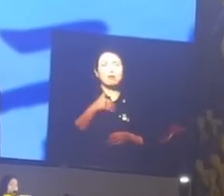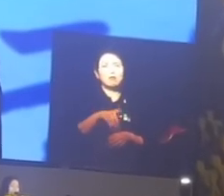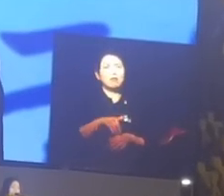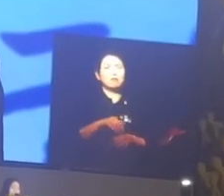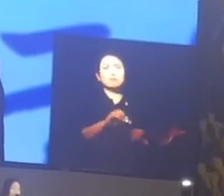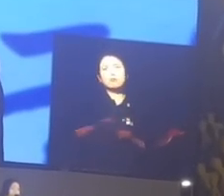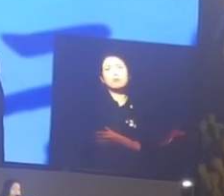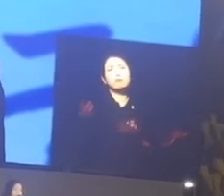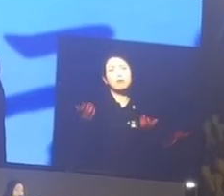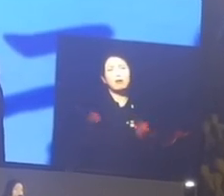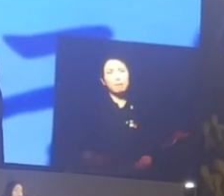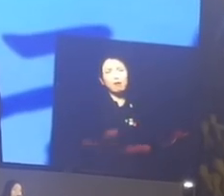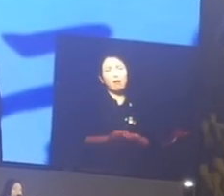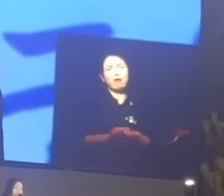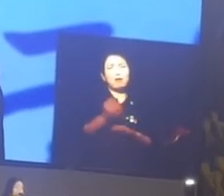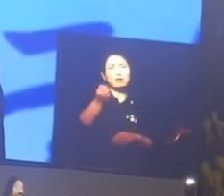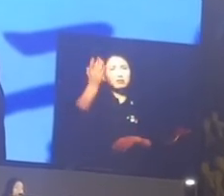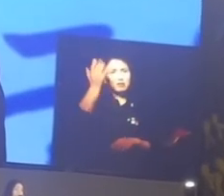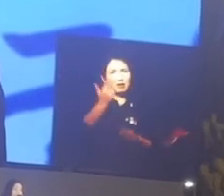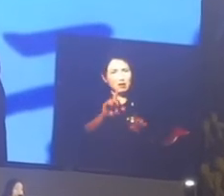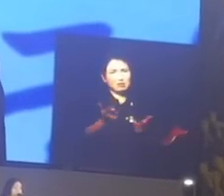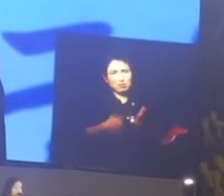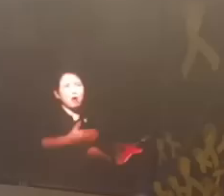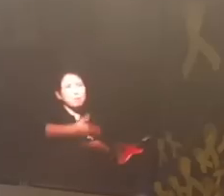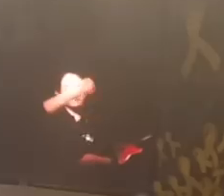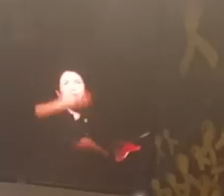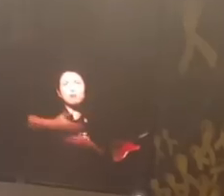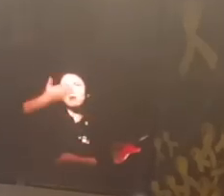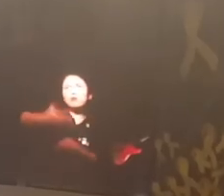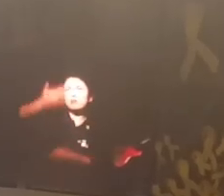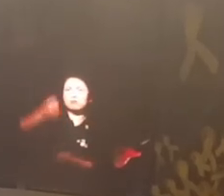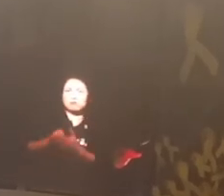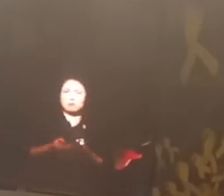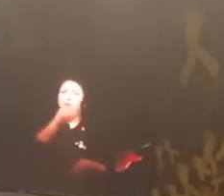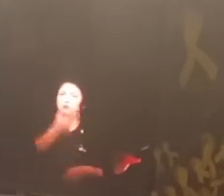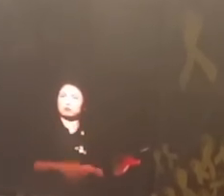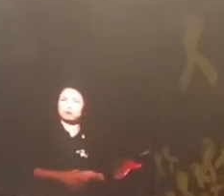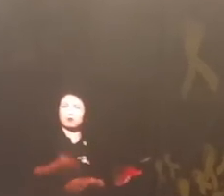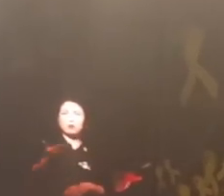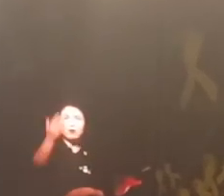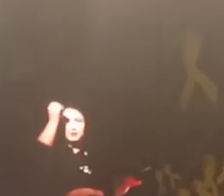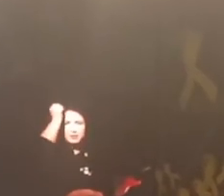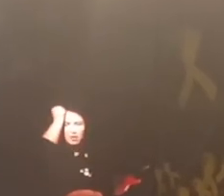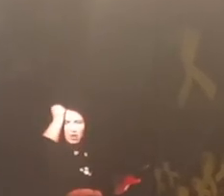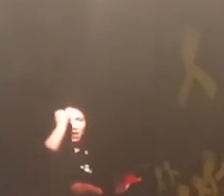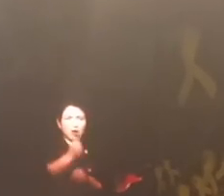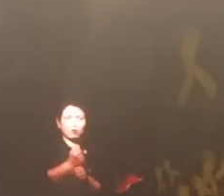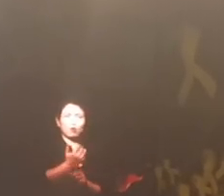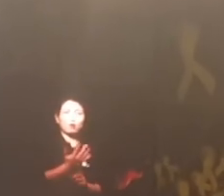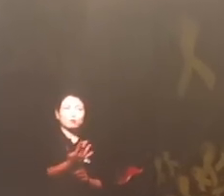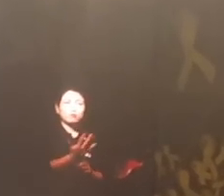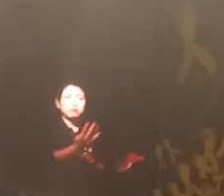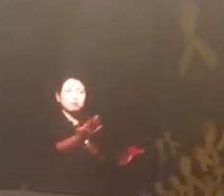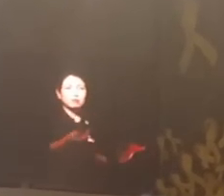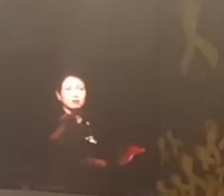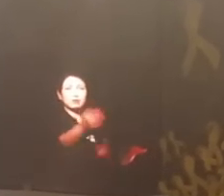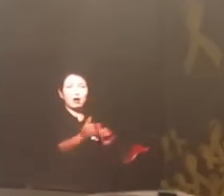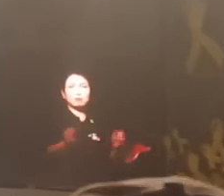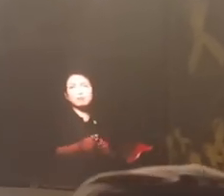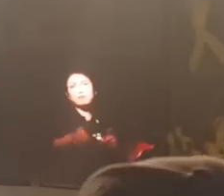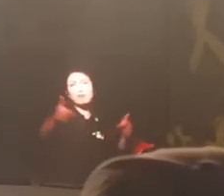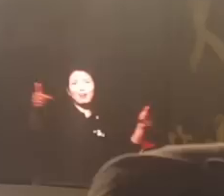같아서 잊어버리지 않으려고 애쓰고 있어. 너희를 기억하며 촛불을 드는 사람들이 점점